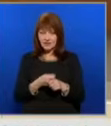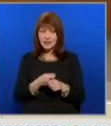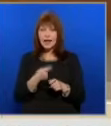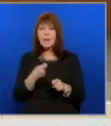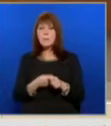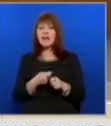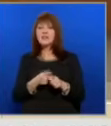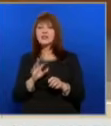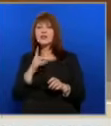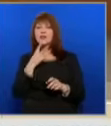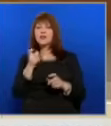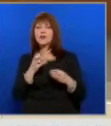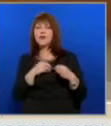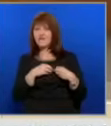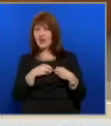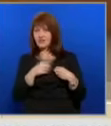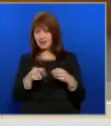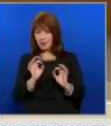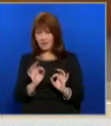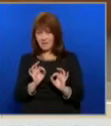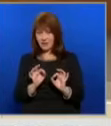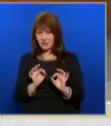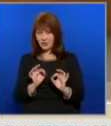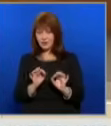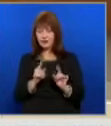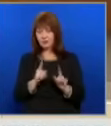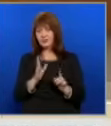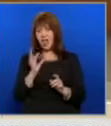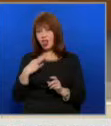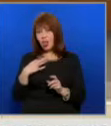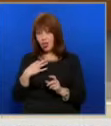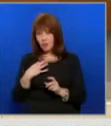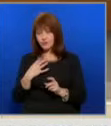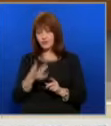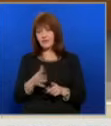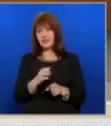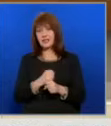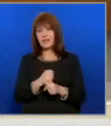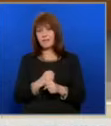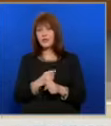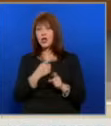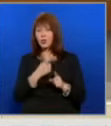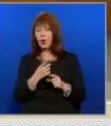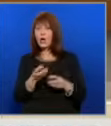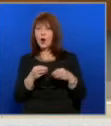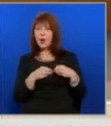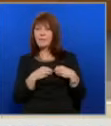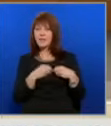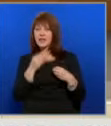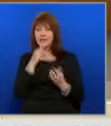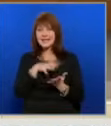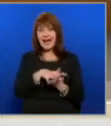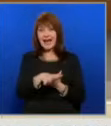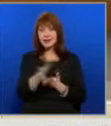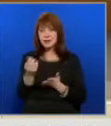ги прави, защото вярва, че така е правилно. Това е по-лошото в цялата работа. Той е искрено убеден, че да се харчат